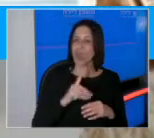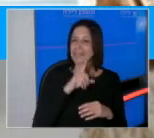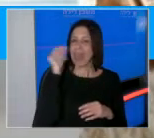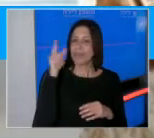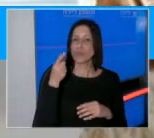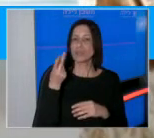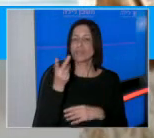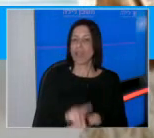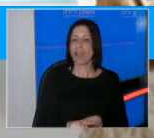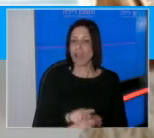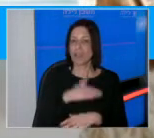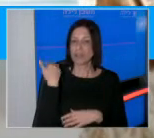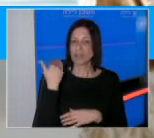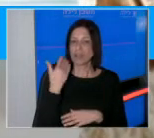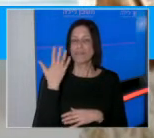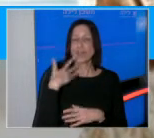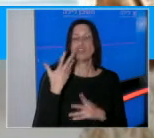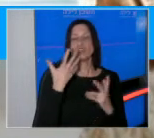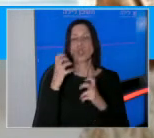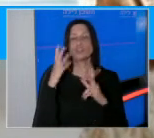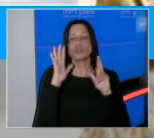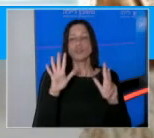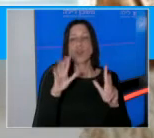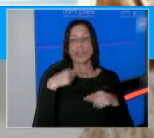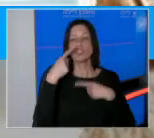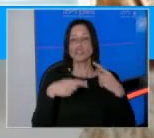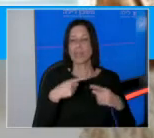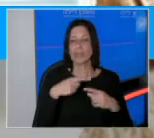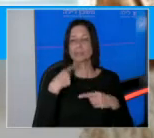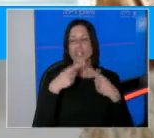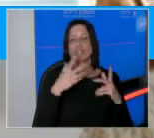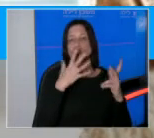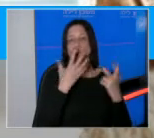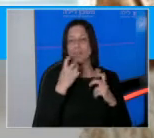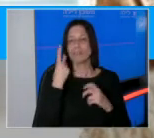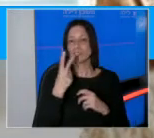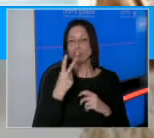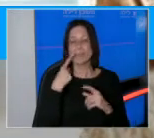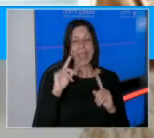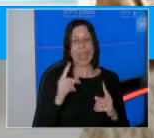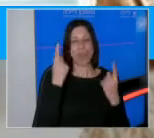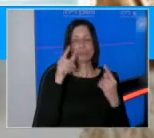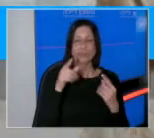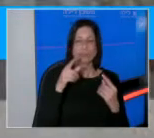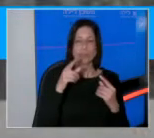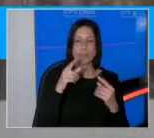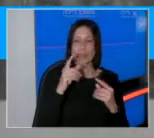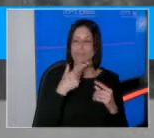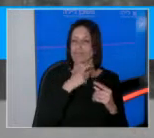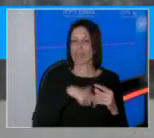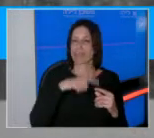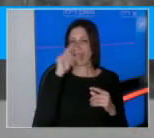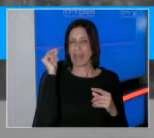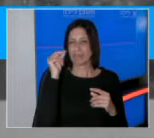נהרג לפני 38 שנים, בשנת 82, במסגרת אירועים שבהם עיריית תל אביב כל פעם מגיעה